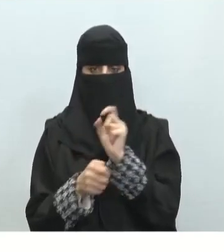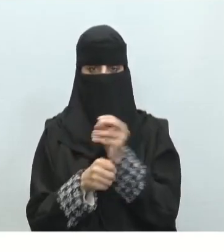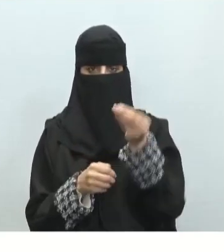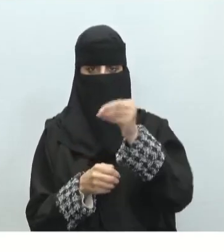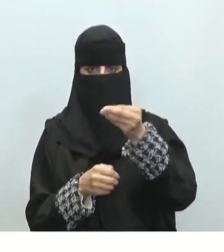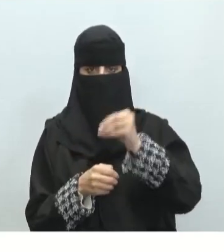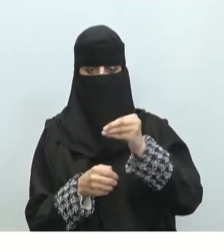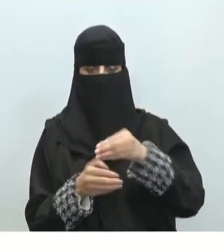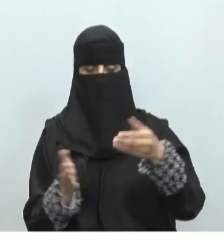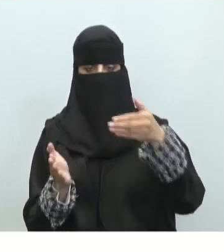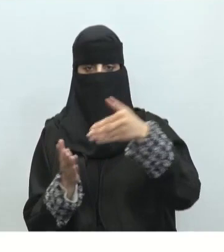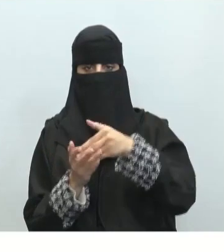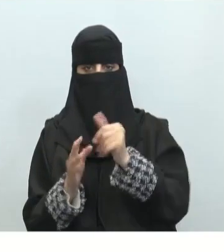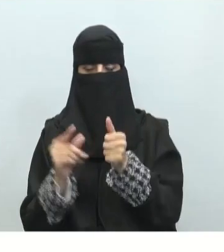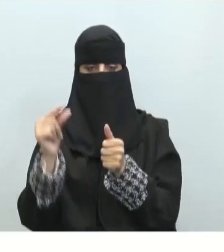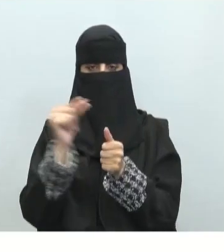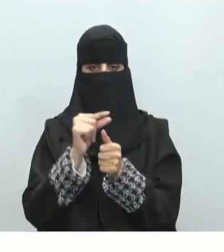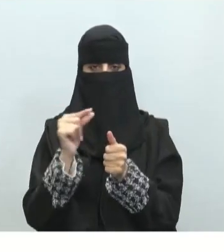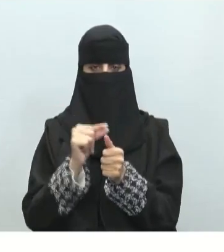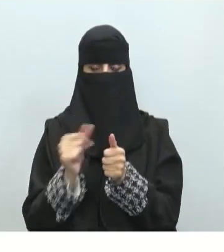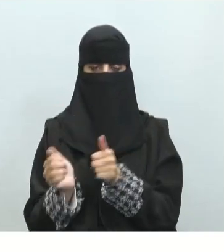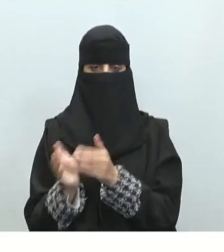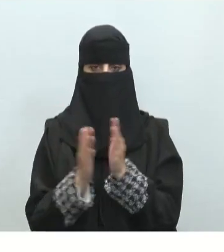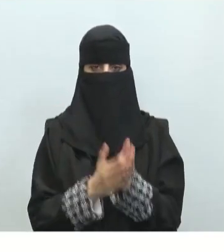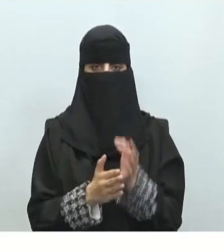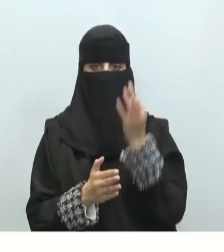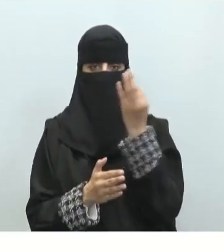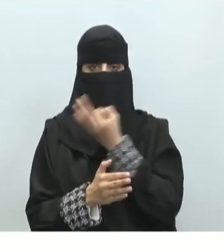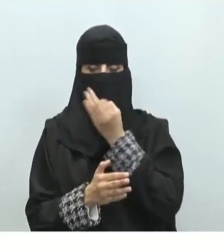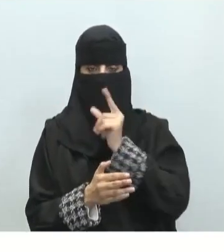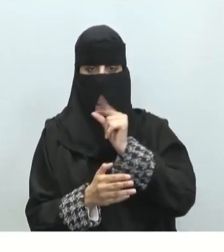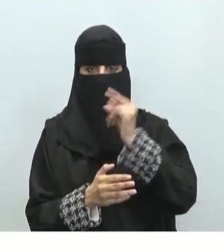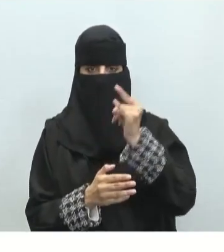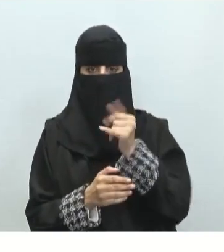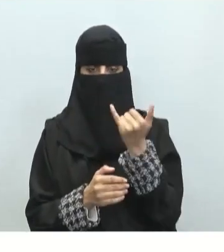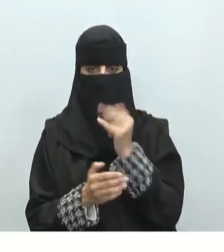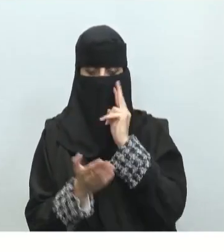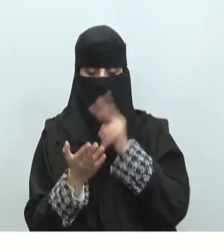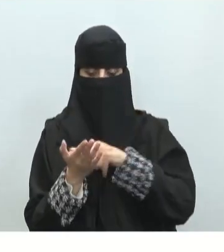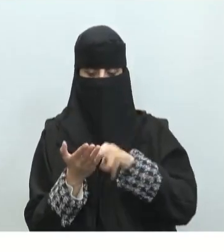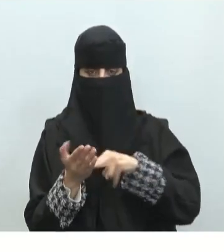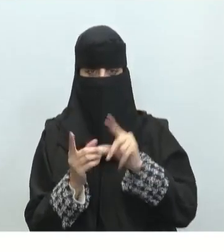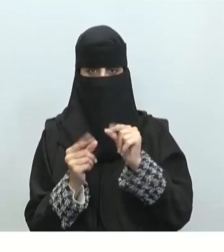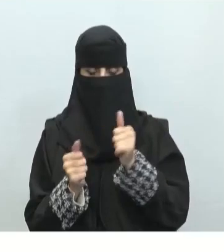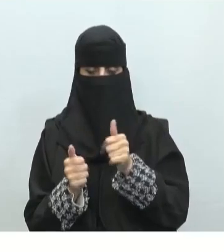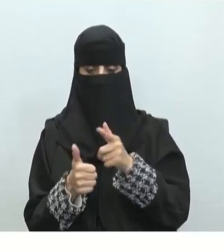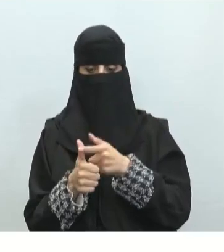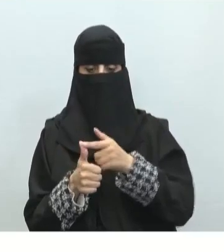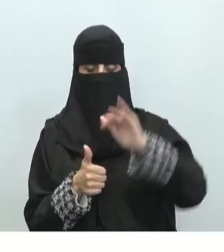الاعرابيه وكانت الضمه ايضا ننطقها نطقا صحيحا سليما اقبل